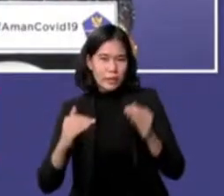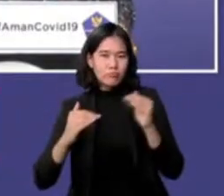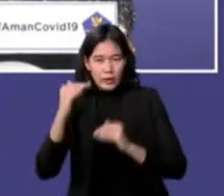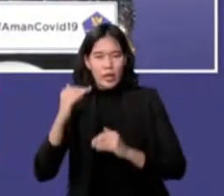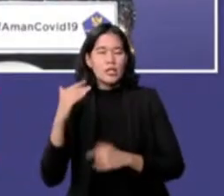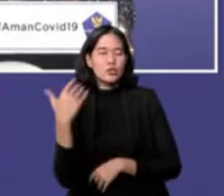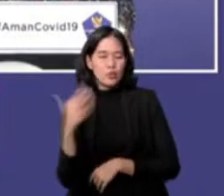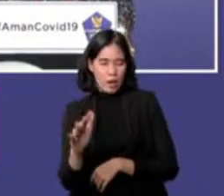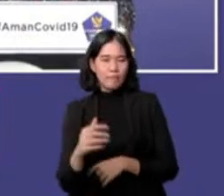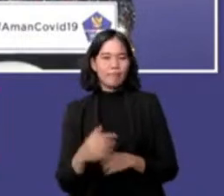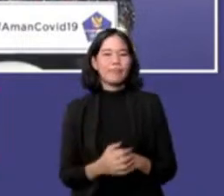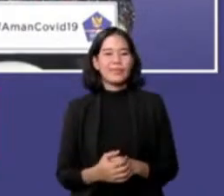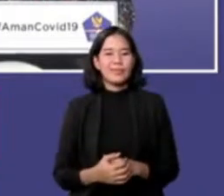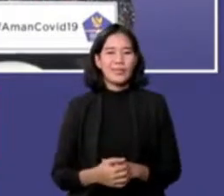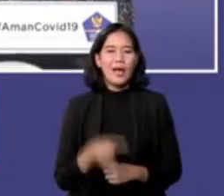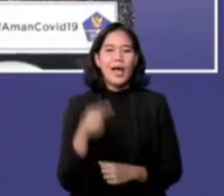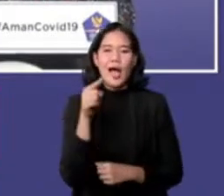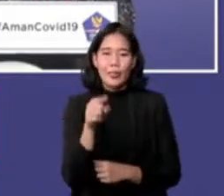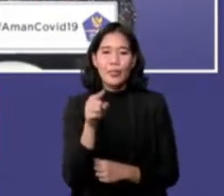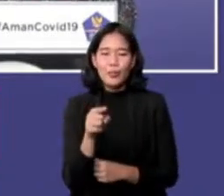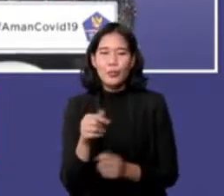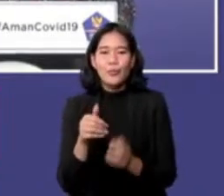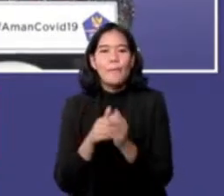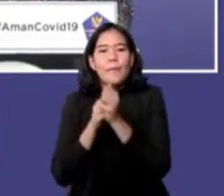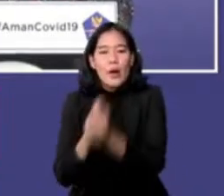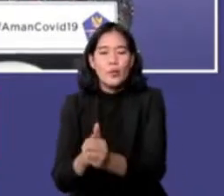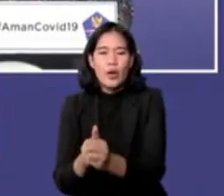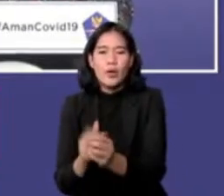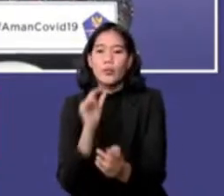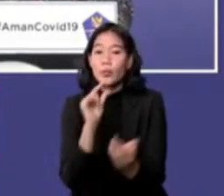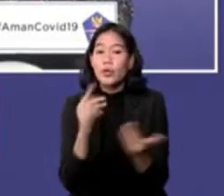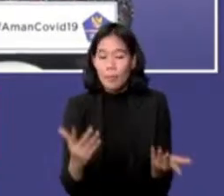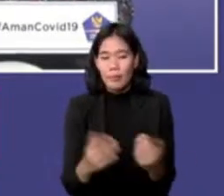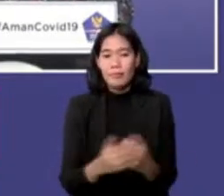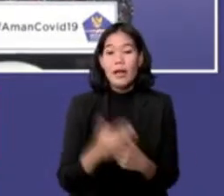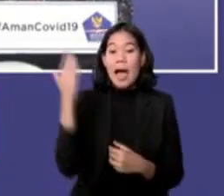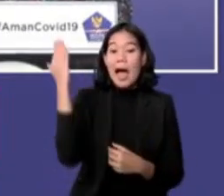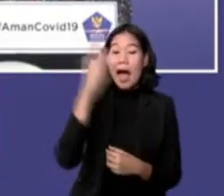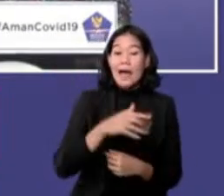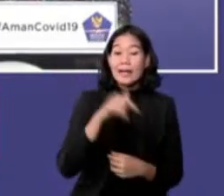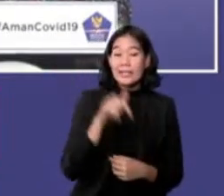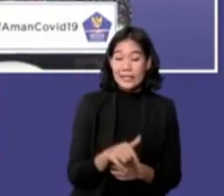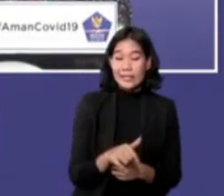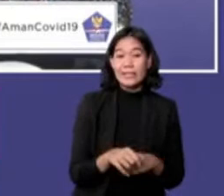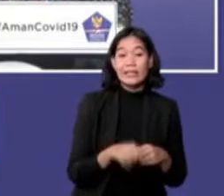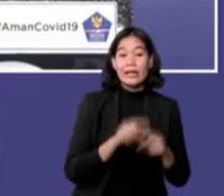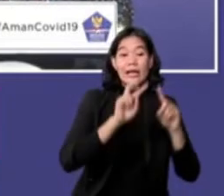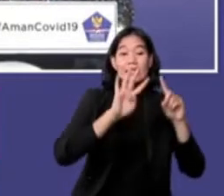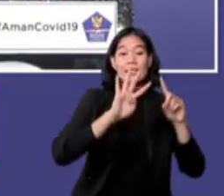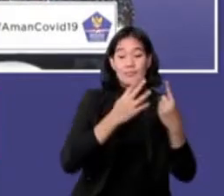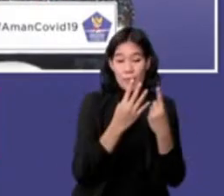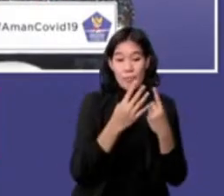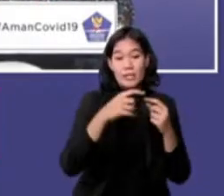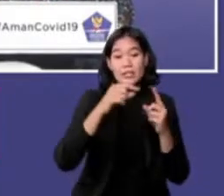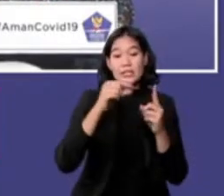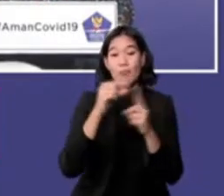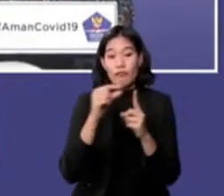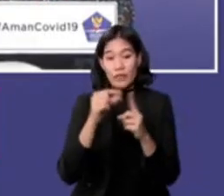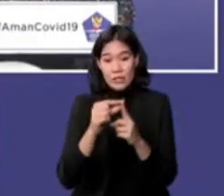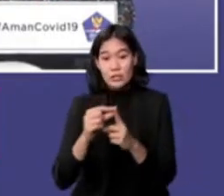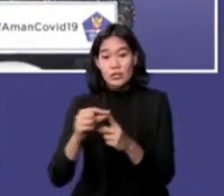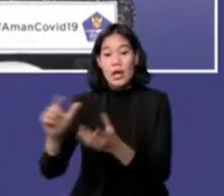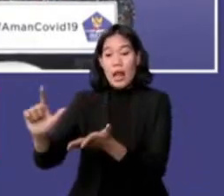70%. Ini yang kemudian bisa kita jadikan acuan. Hari ini saja ada 19 provinsi